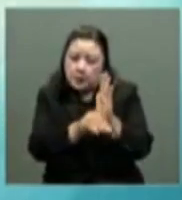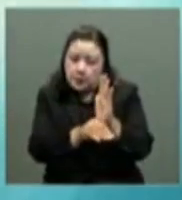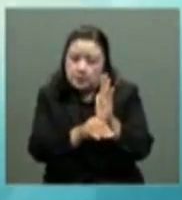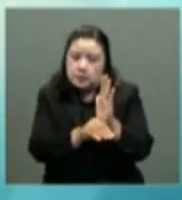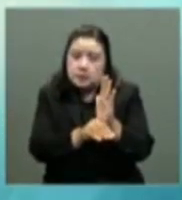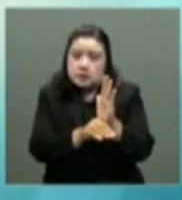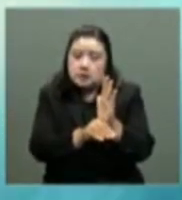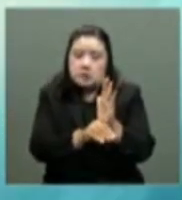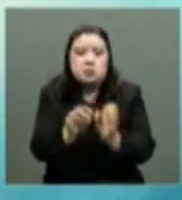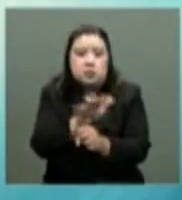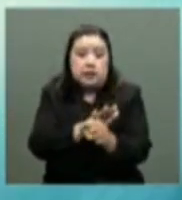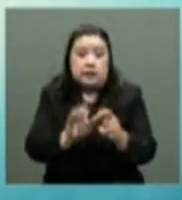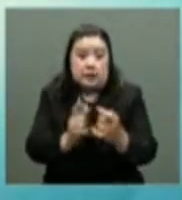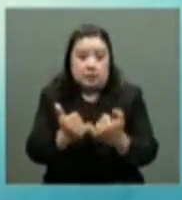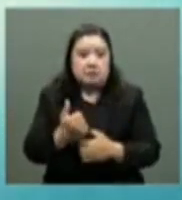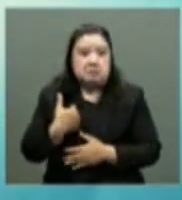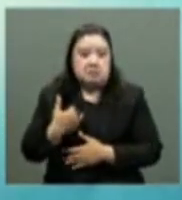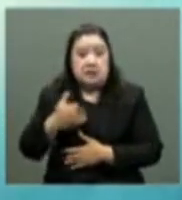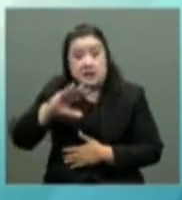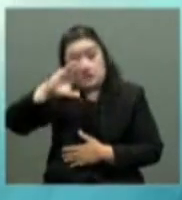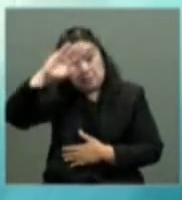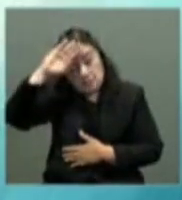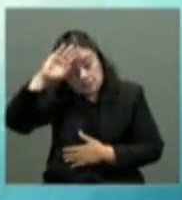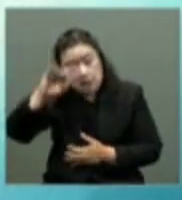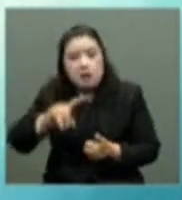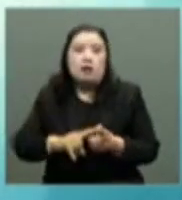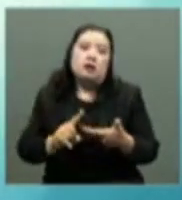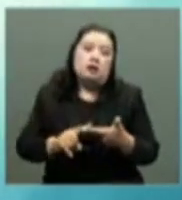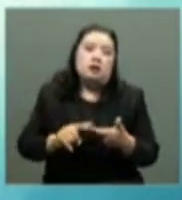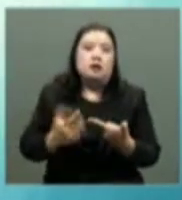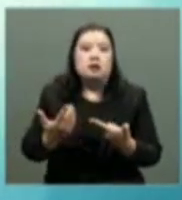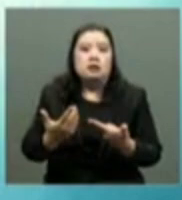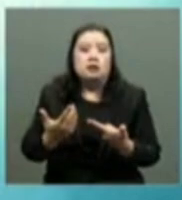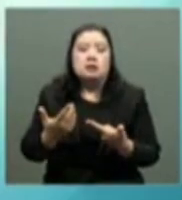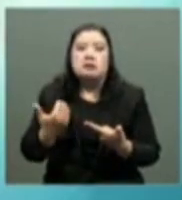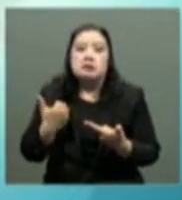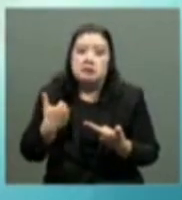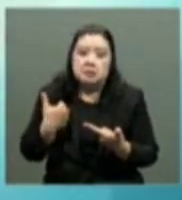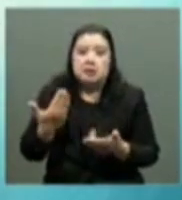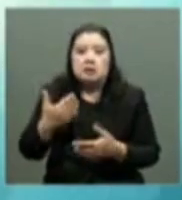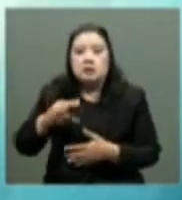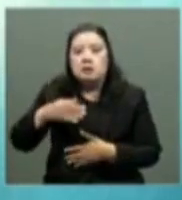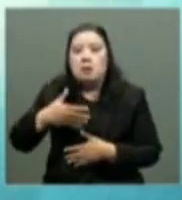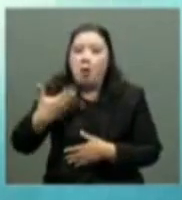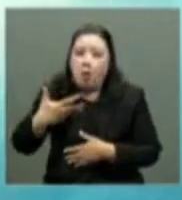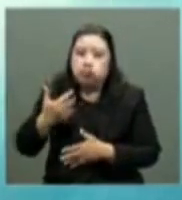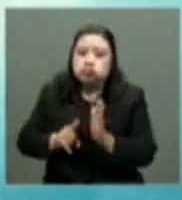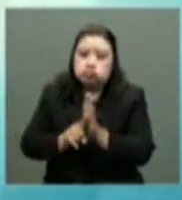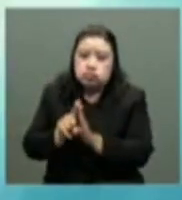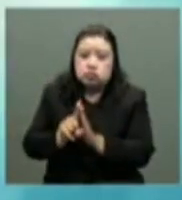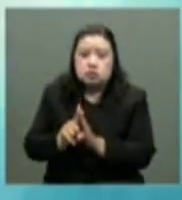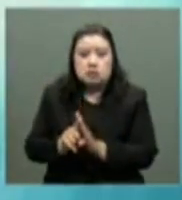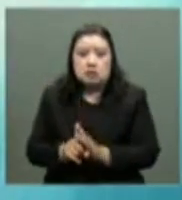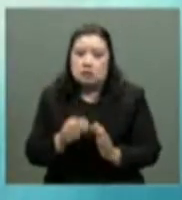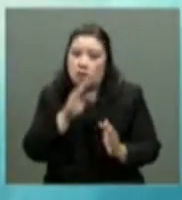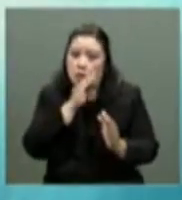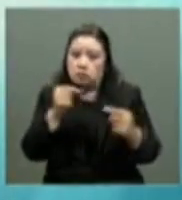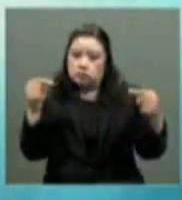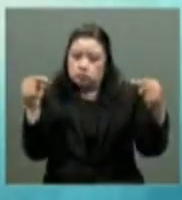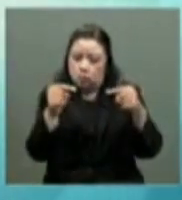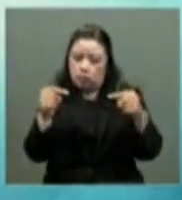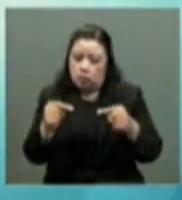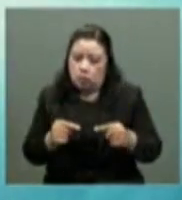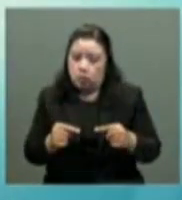ายข้อท่านมีแค่ไข้มีประวัติว่าสัมผัสหรือมีประวัติว่ามีไข้ทั้งหลายเนี่ยบางข้อนี่เข้าเกณฑ์ผมจำไม่ได้ทั้งหมดนะ